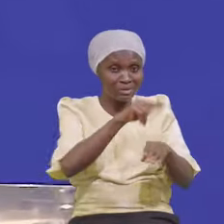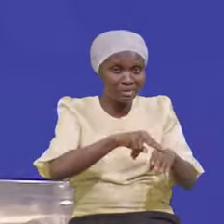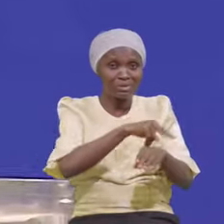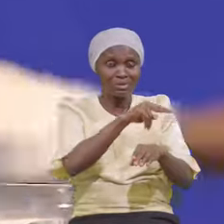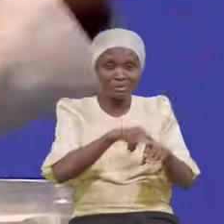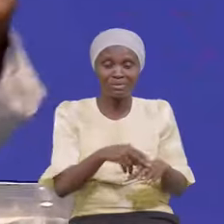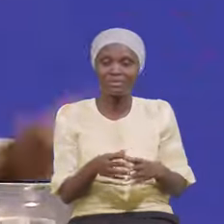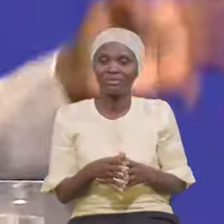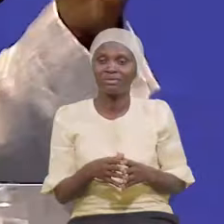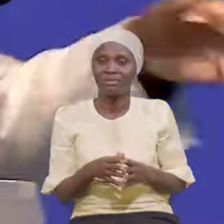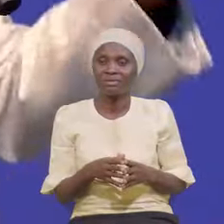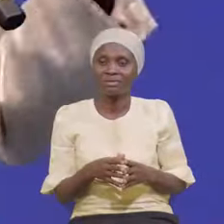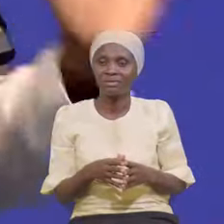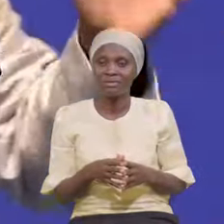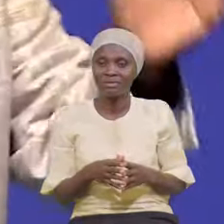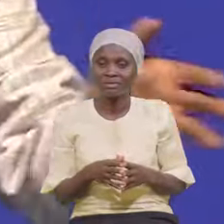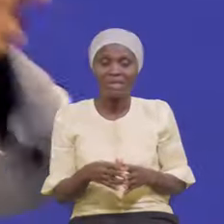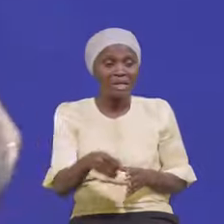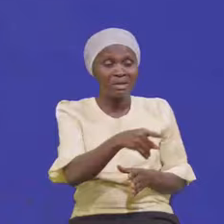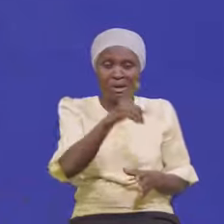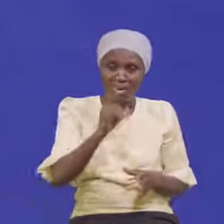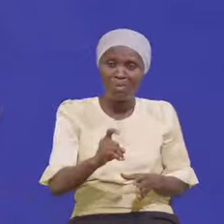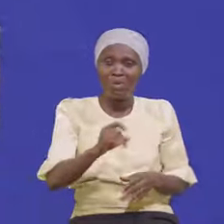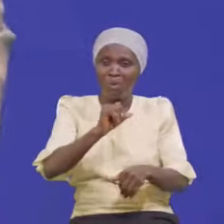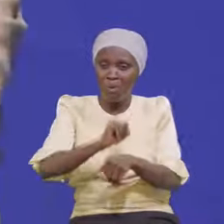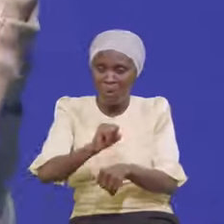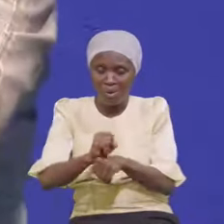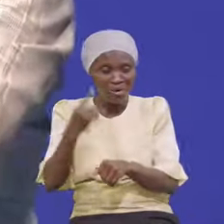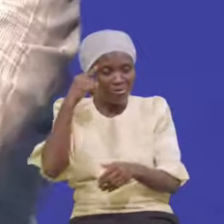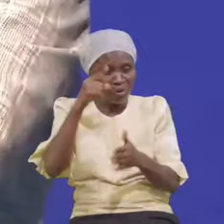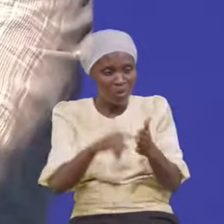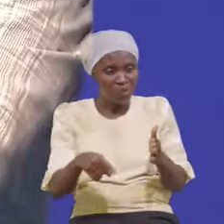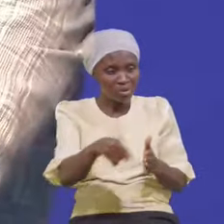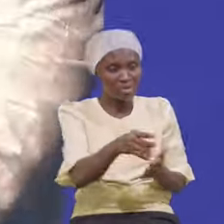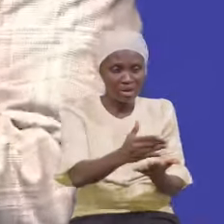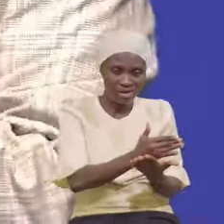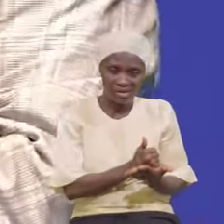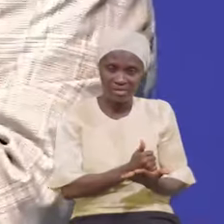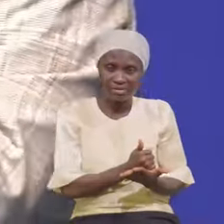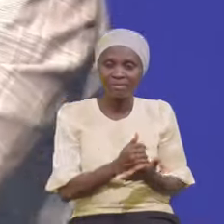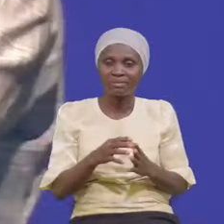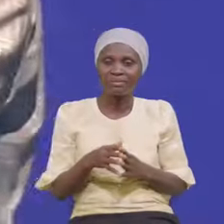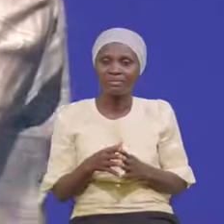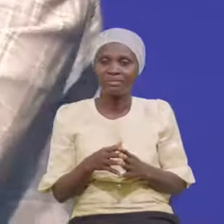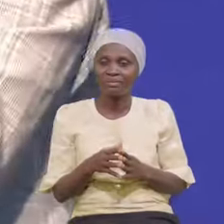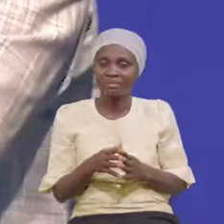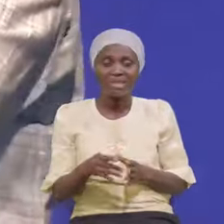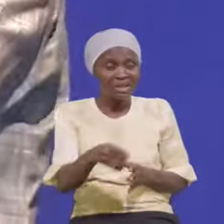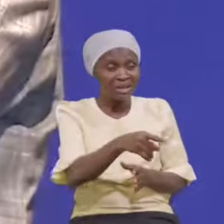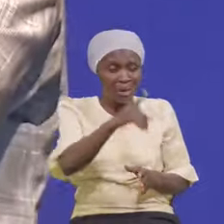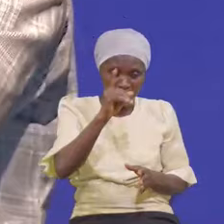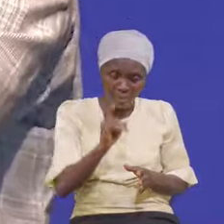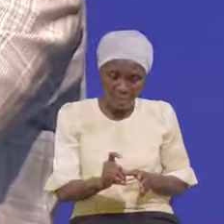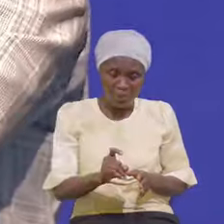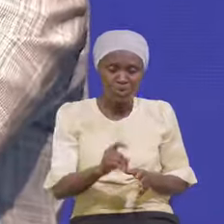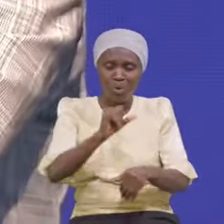ప్రకృతి ఆలోచనకే వెళ్తారు. They must work for what they earn. వారు సంపాదించాల్సిన దాని కోసం పని చేయాలి కదా అనుకుంటారు. They must work for